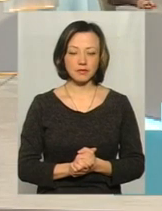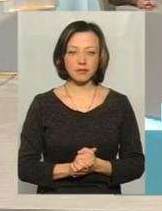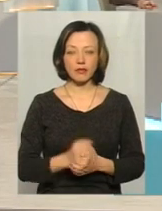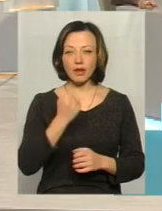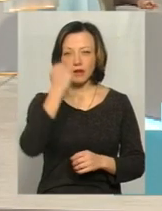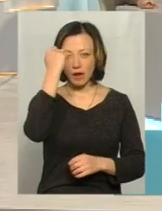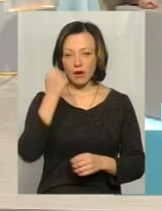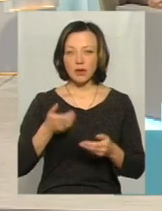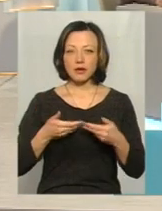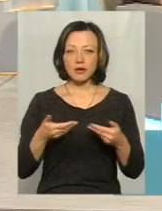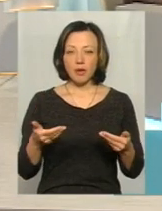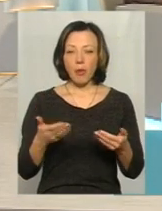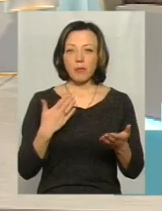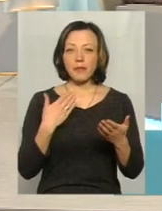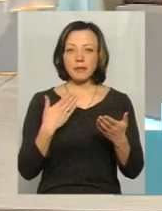Дякую.